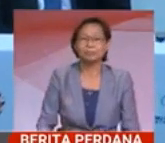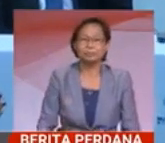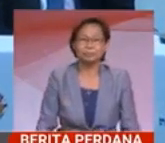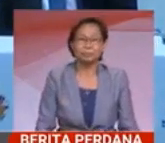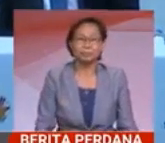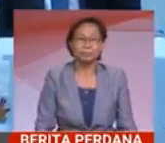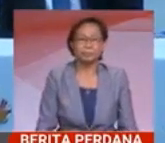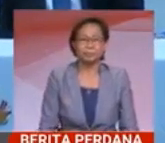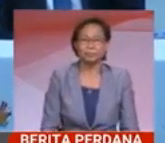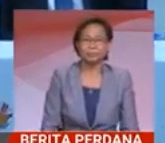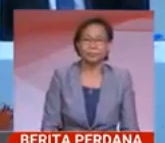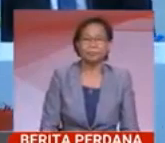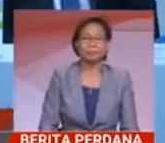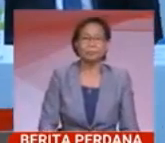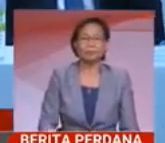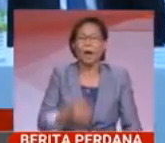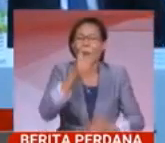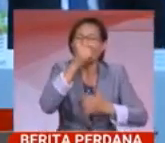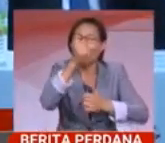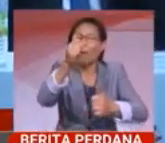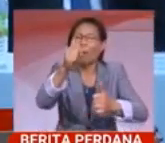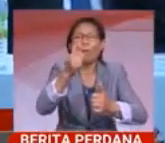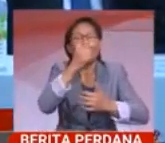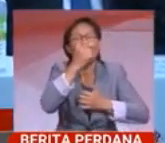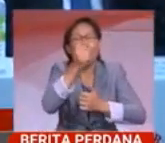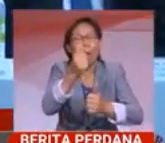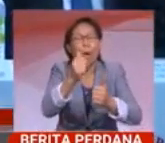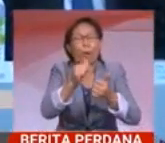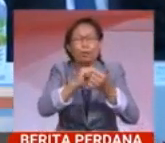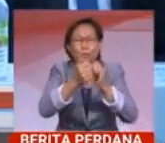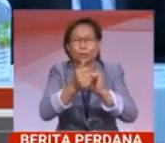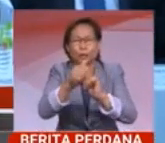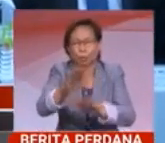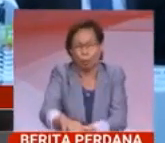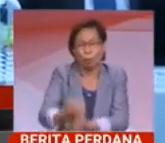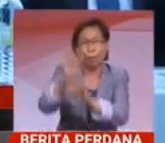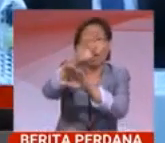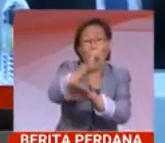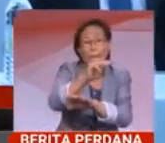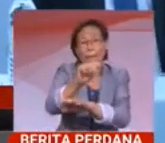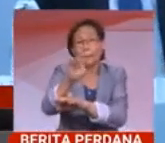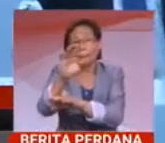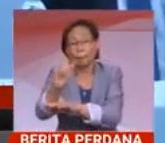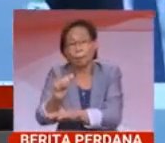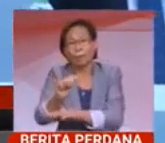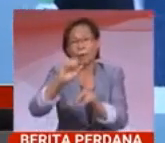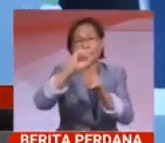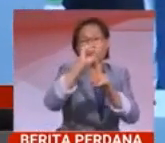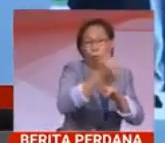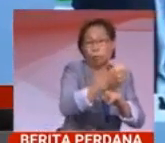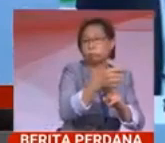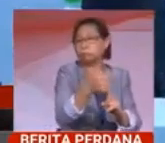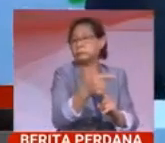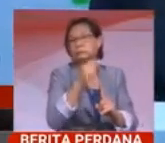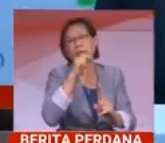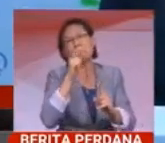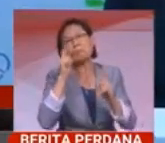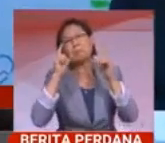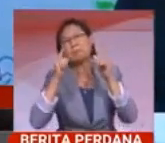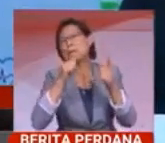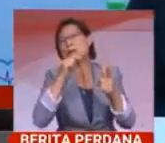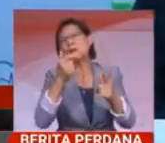hai beliau yang juga pemilihan umur 1 sukan tersebut menjelaskan maba merupakan persatuan yang kurang populer